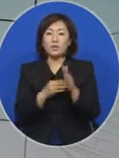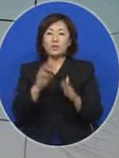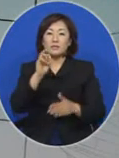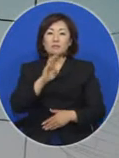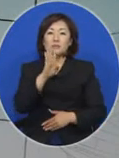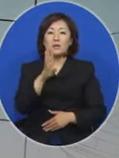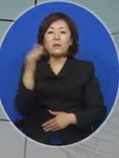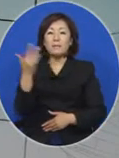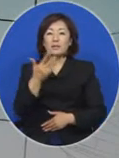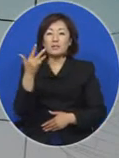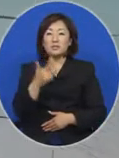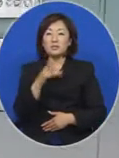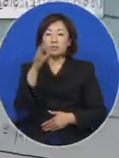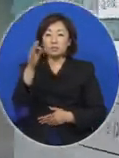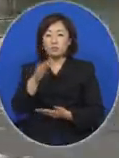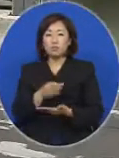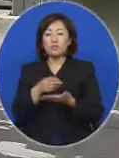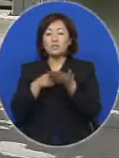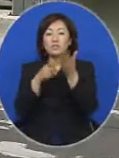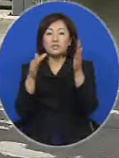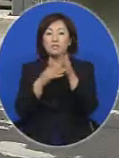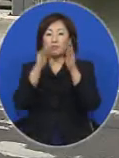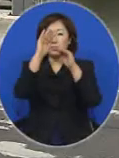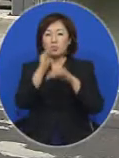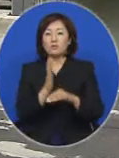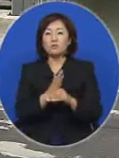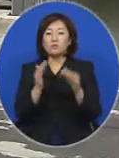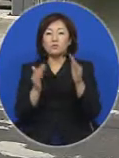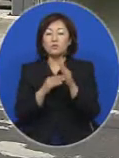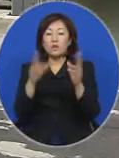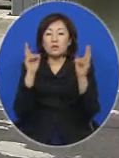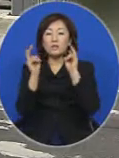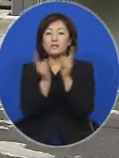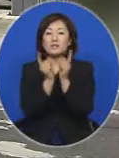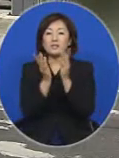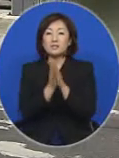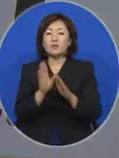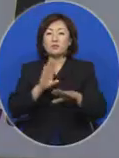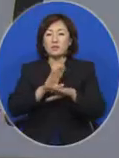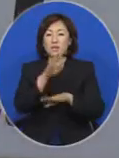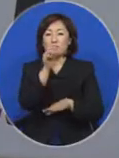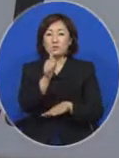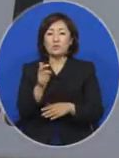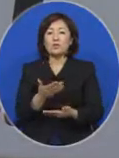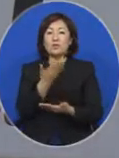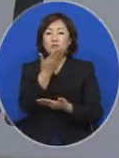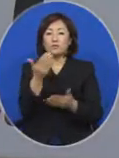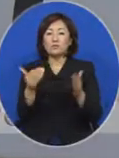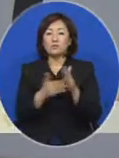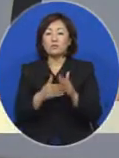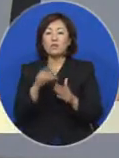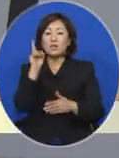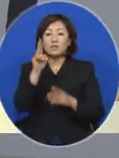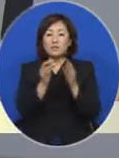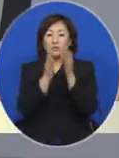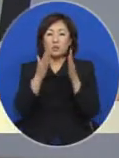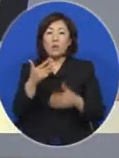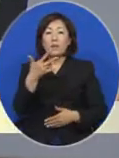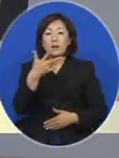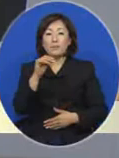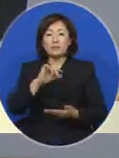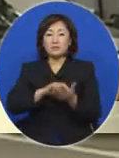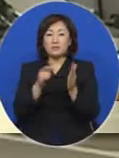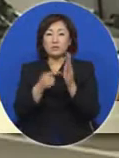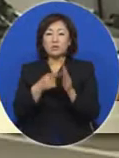8천 원을 청구한다는 내용입니다. 그러나 이 업체가 실제 운전자에게 제공한 차량은 이틀 렌트비가 8만 원에